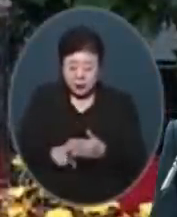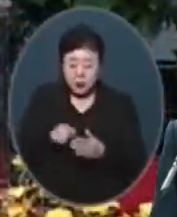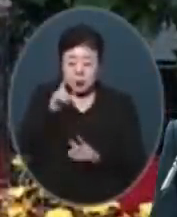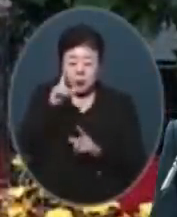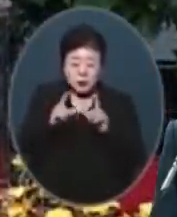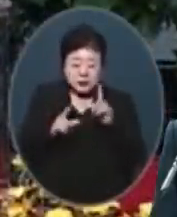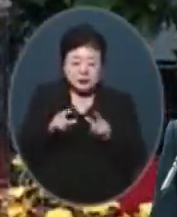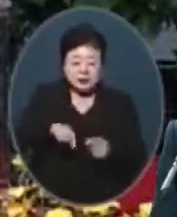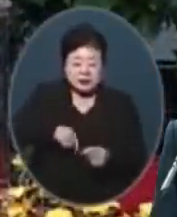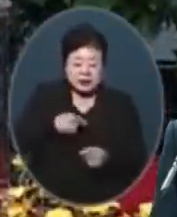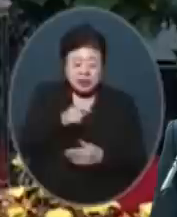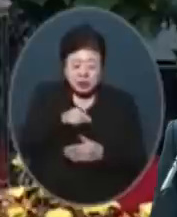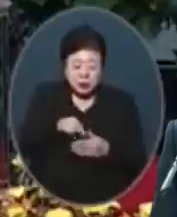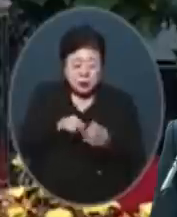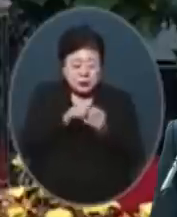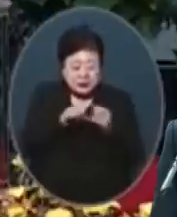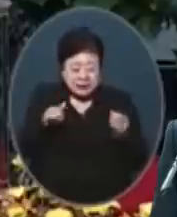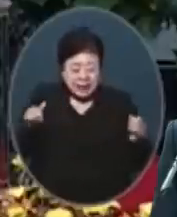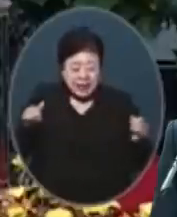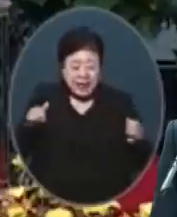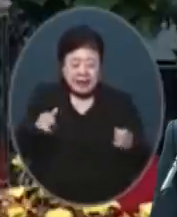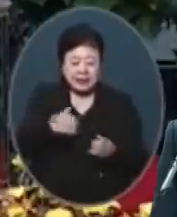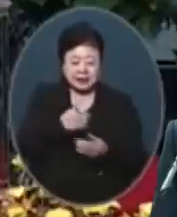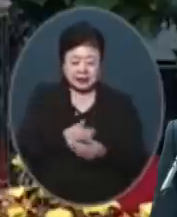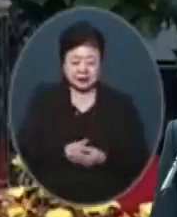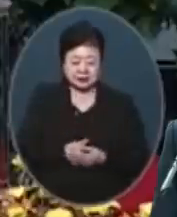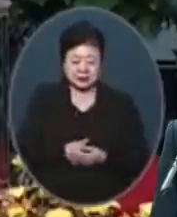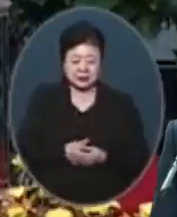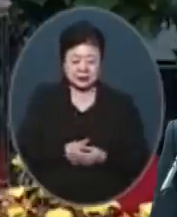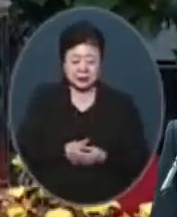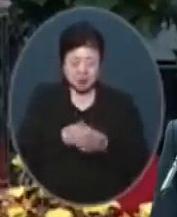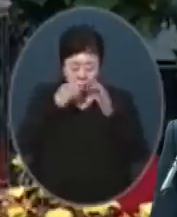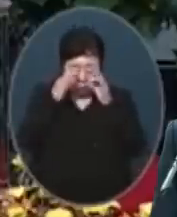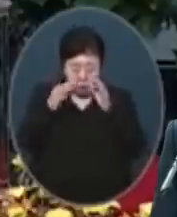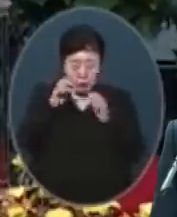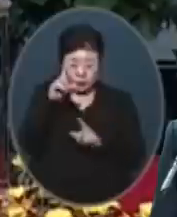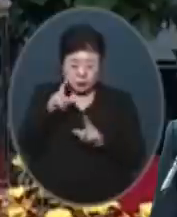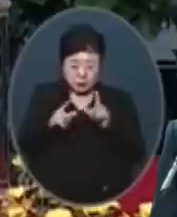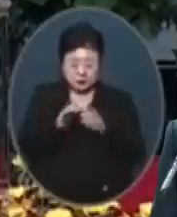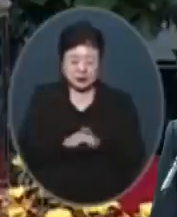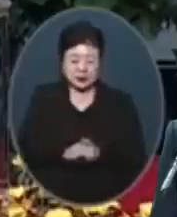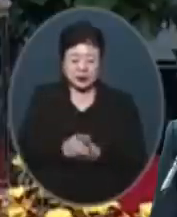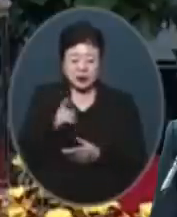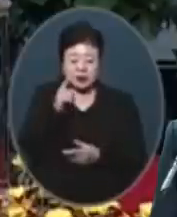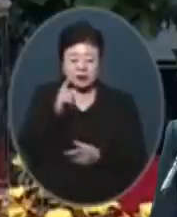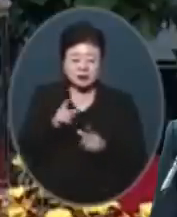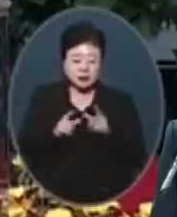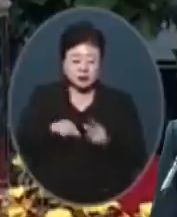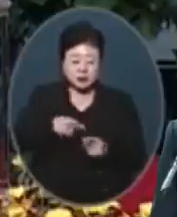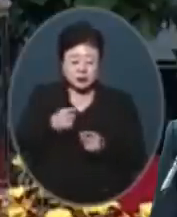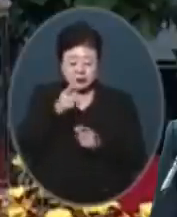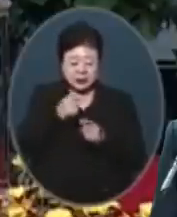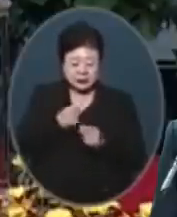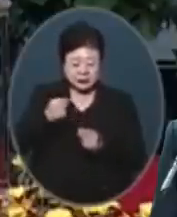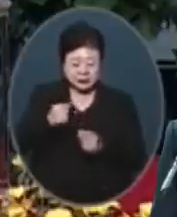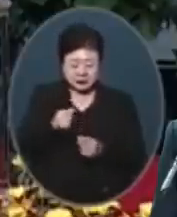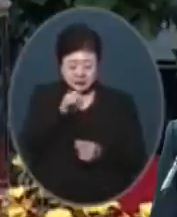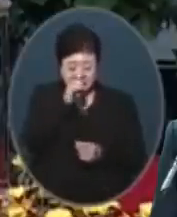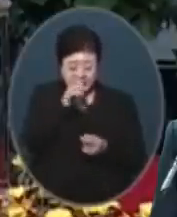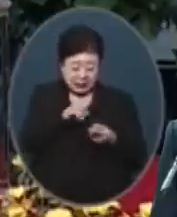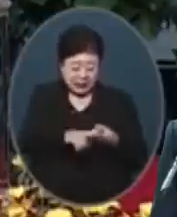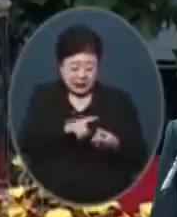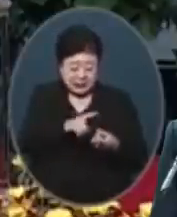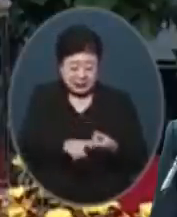자화상은 자기 속사람을 상상 속에서 살펴보는 현상입니다. 어떤 자화상을 가지고 살아가는 나에